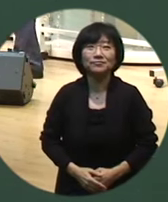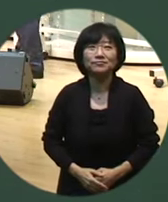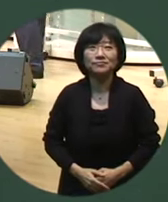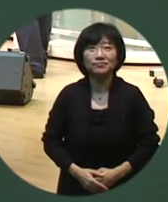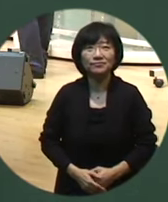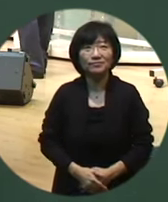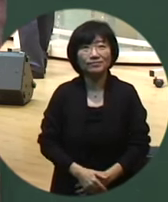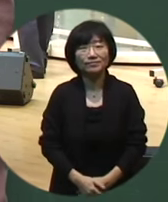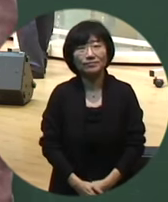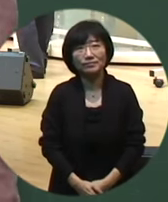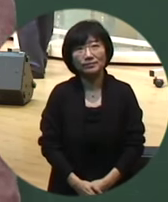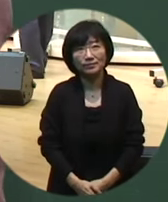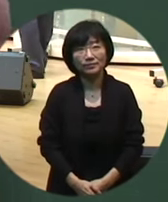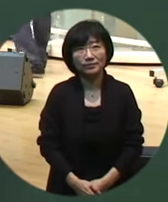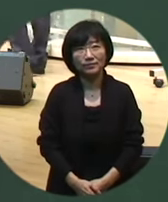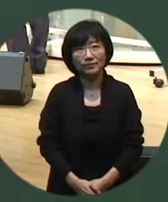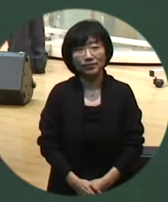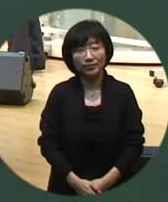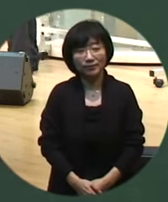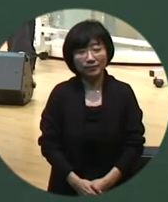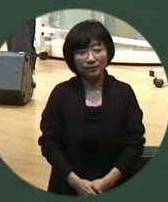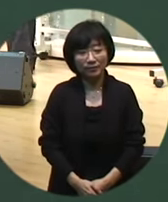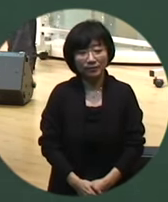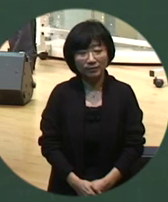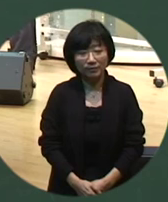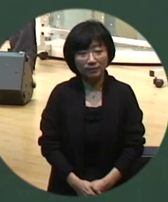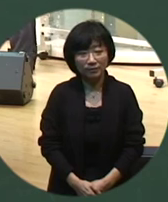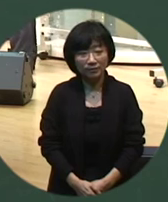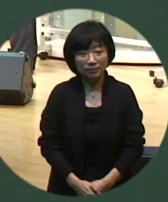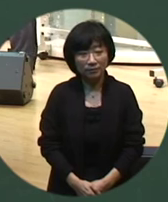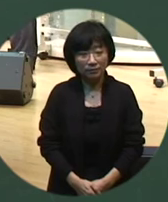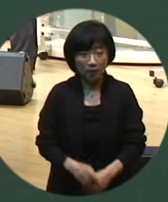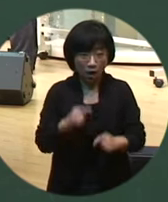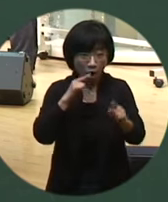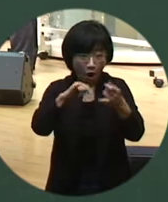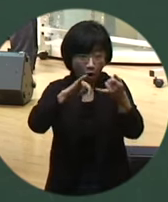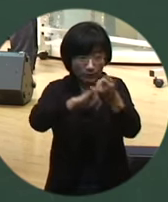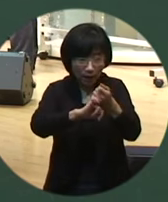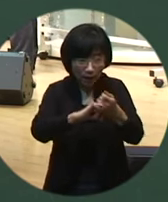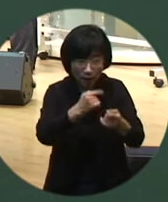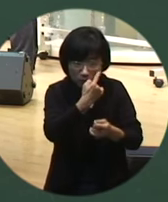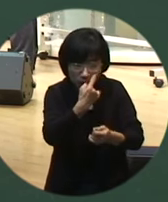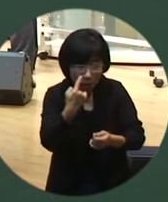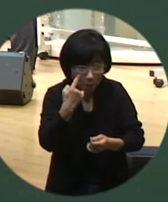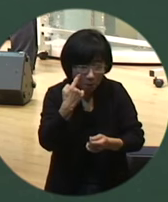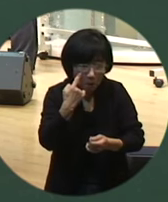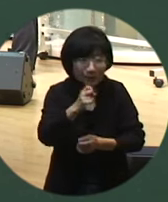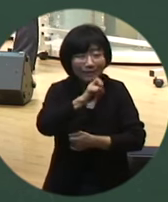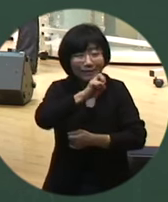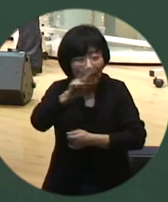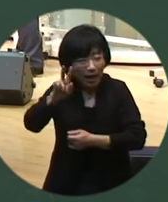fulfilled. 성취될 언약이 보여야 응답이 지속될 거 아닙니까? Only when you see the covenant that will be fulfilled can you have the answer